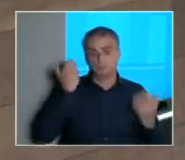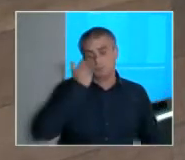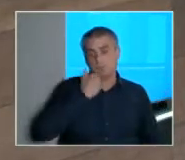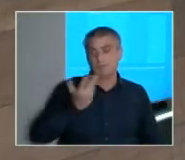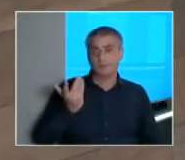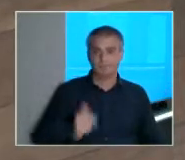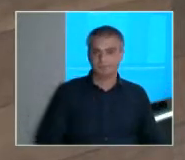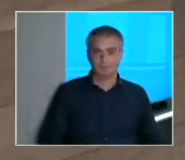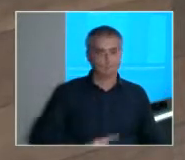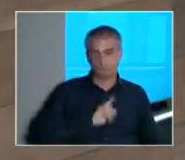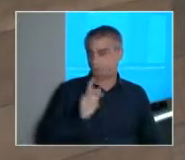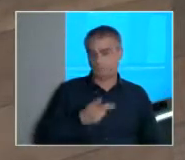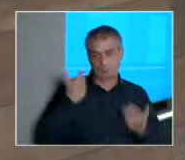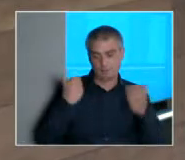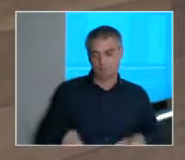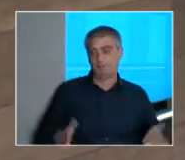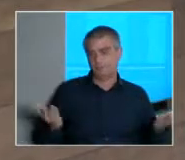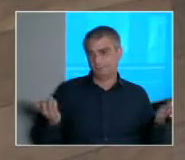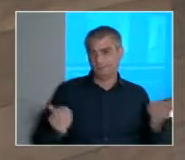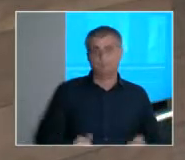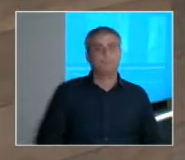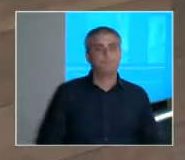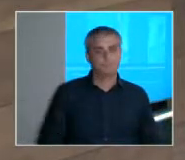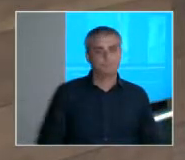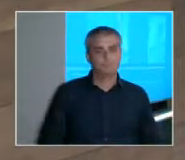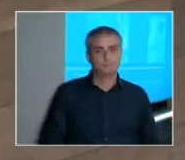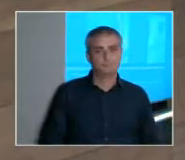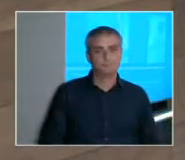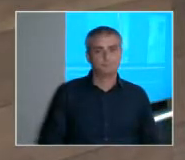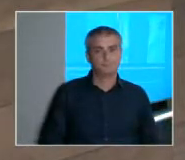חבל, כולם רק מפסידים מזה.